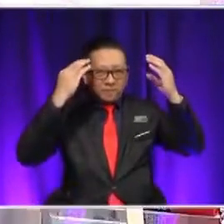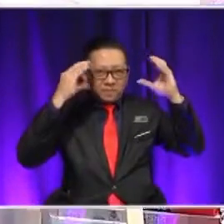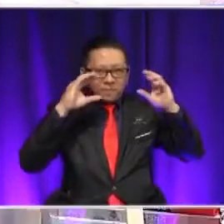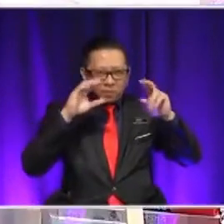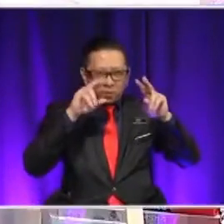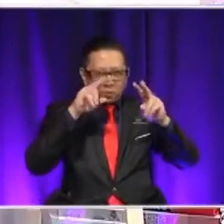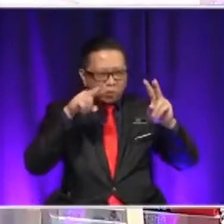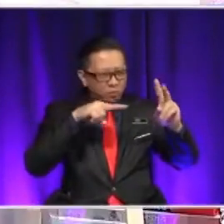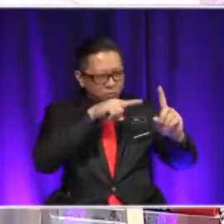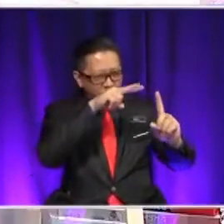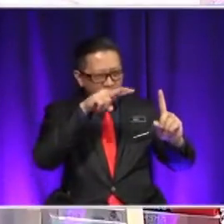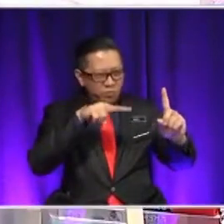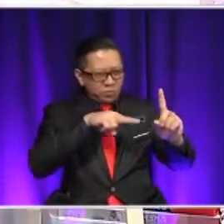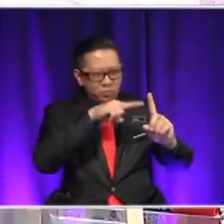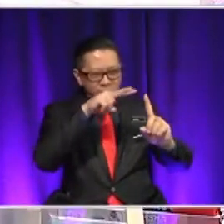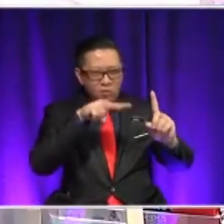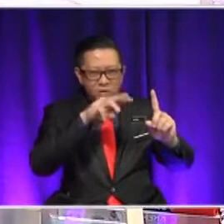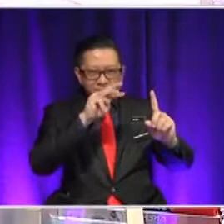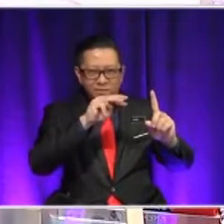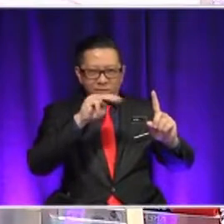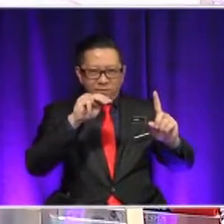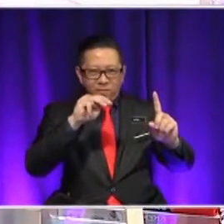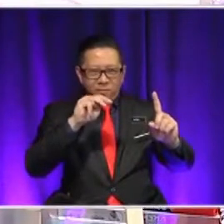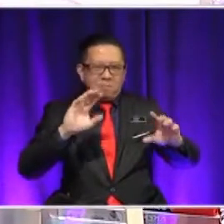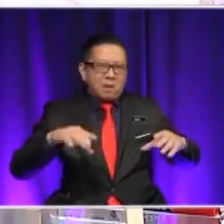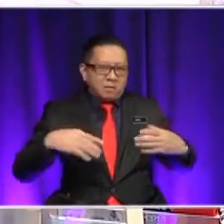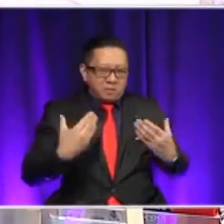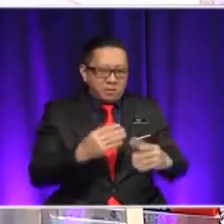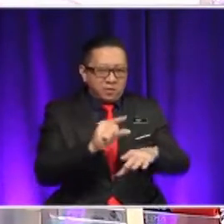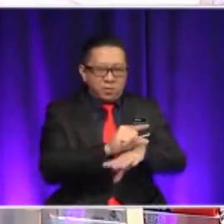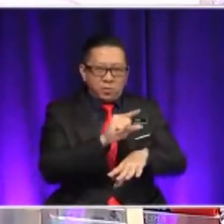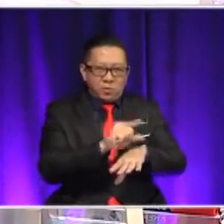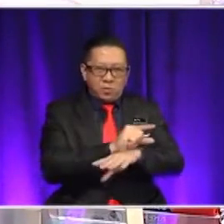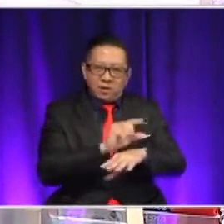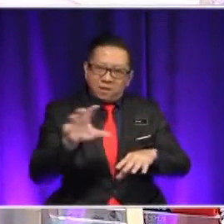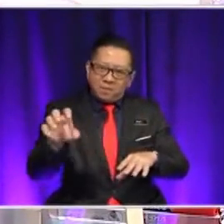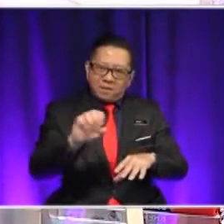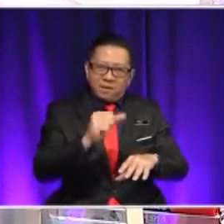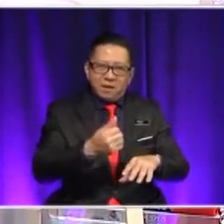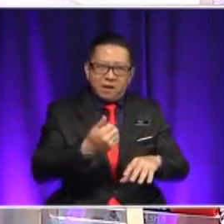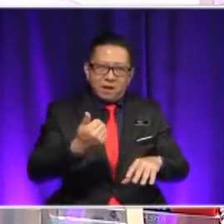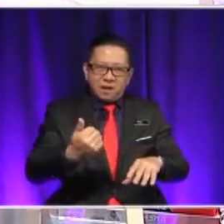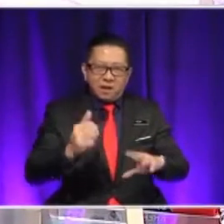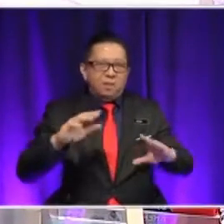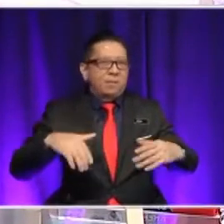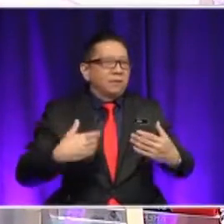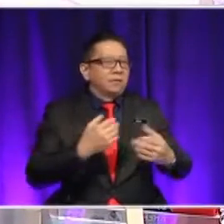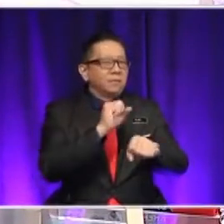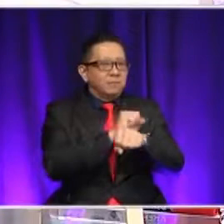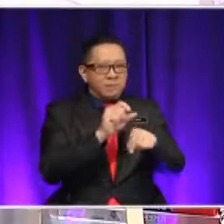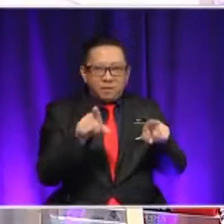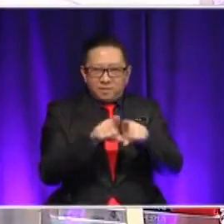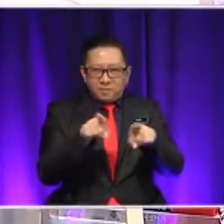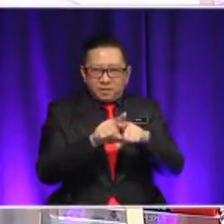memperhatikan nah sebab kita tengok juga kita cari ifans pukul brassica bekerjasama dengan